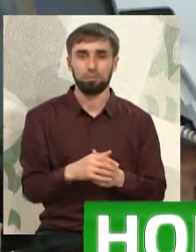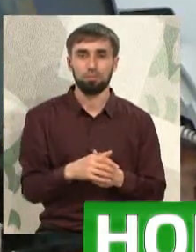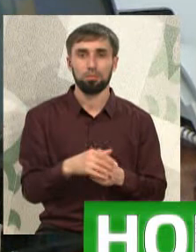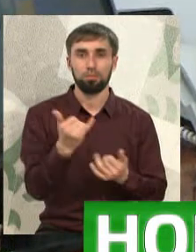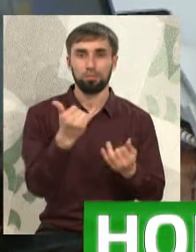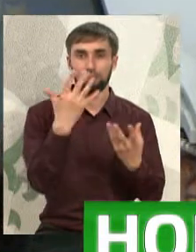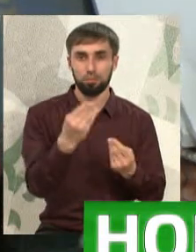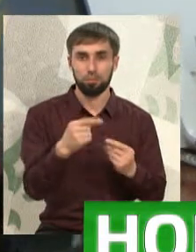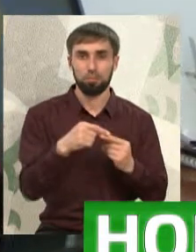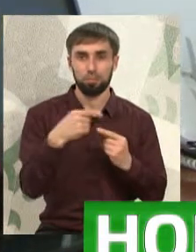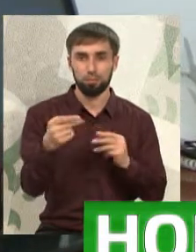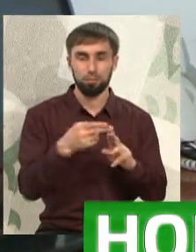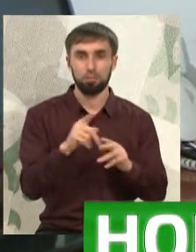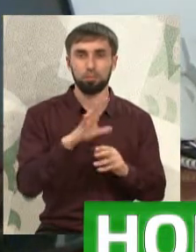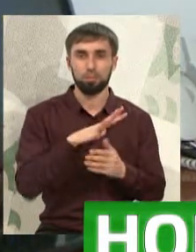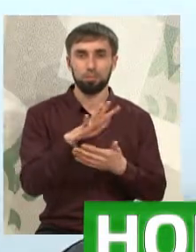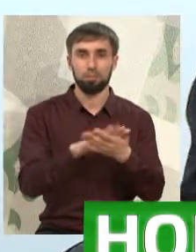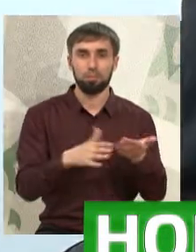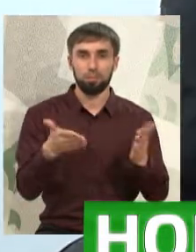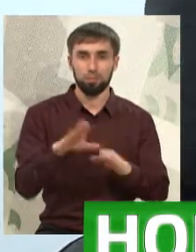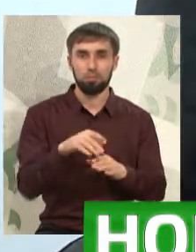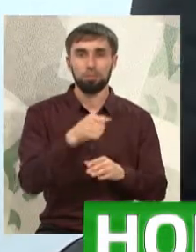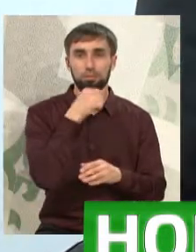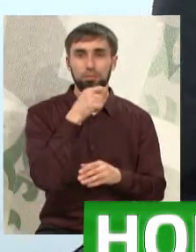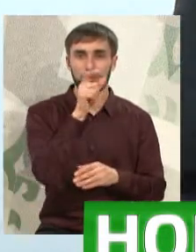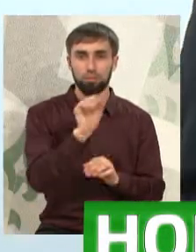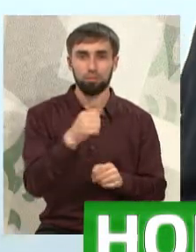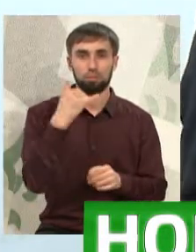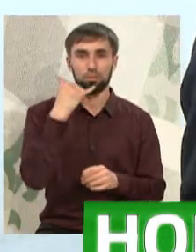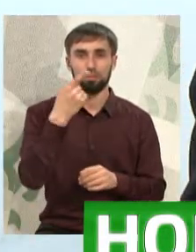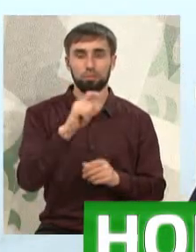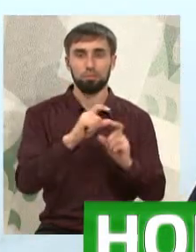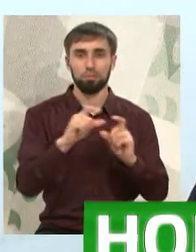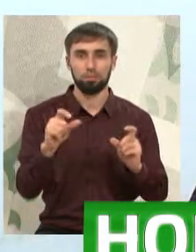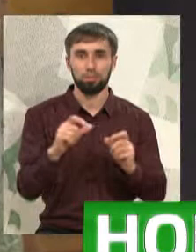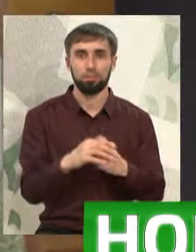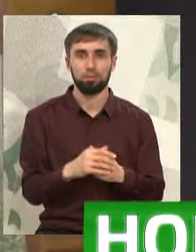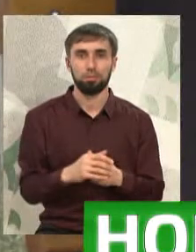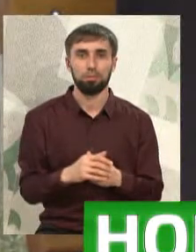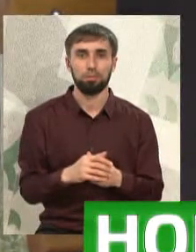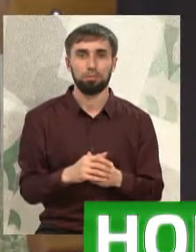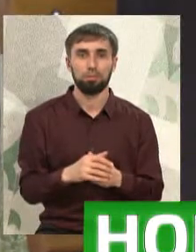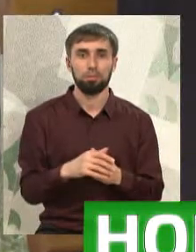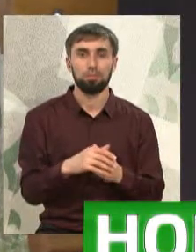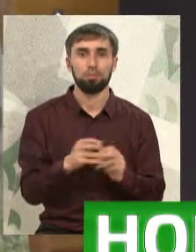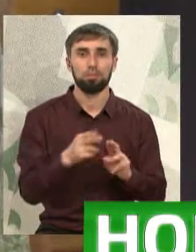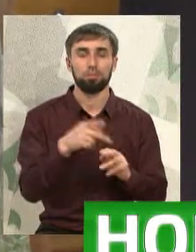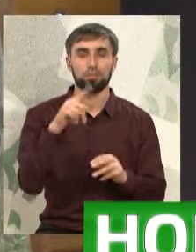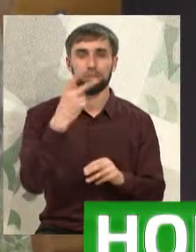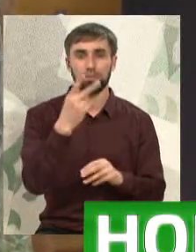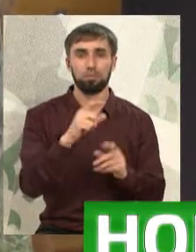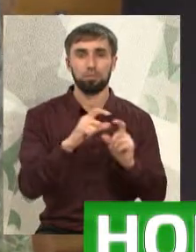дня оставить заявку на оказание помощи пожилые люди могут по номеру горячей линии волонтерского центра 8